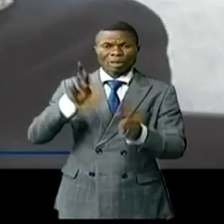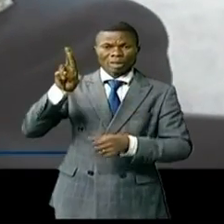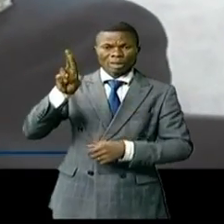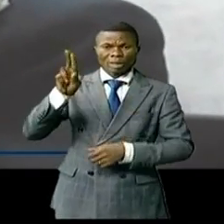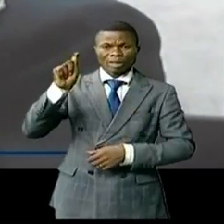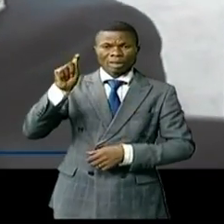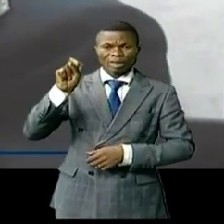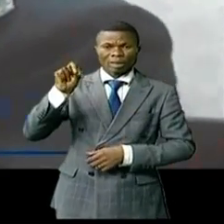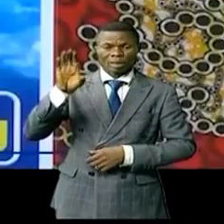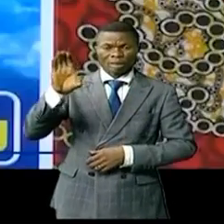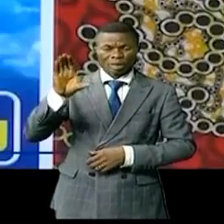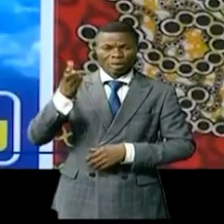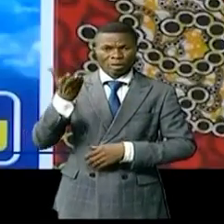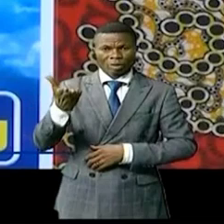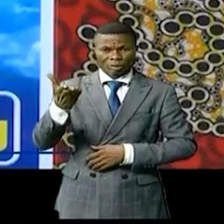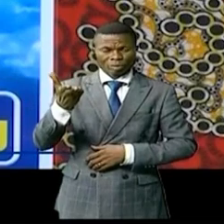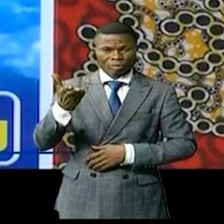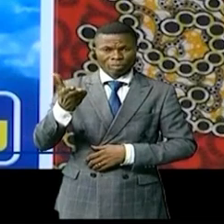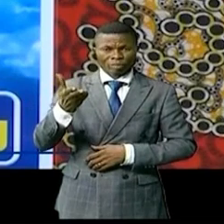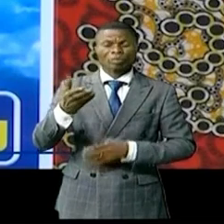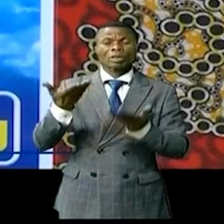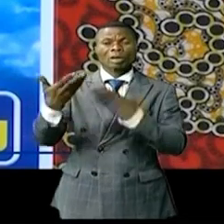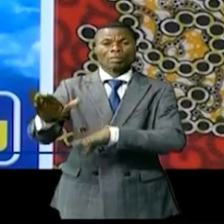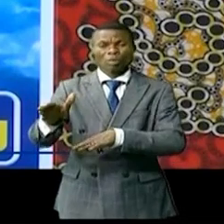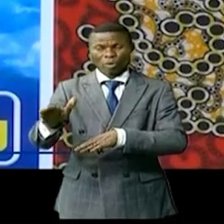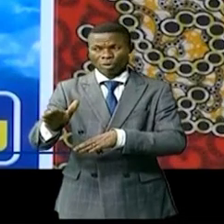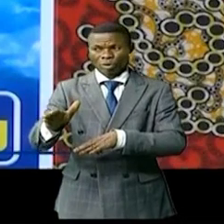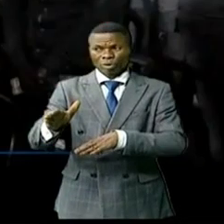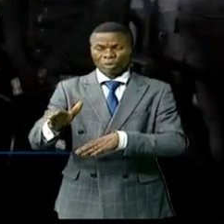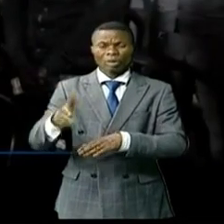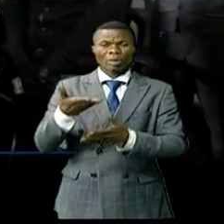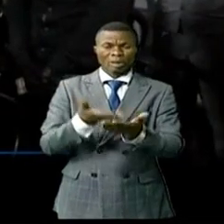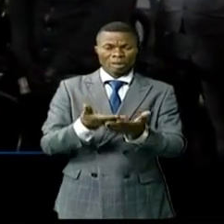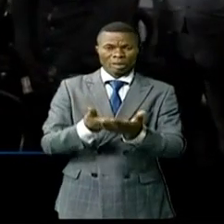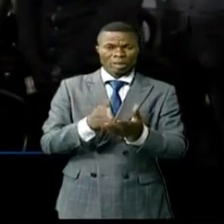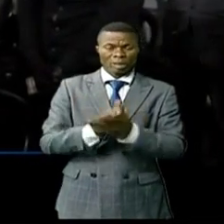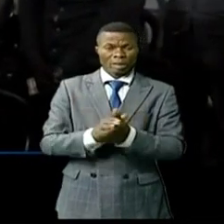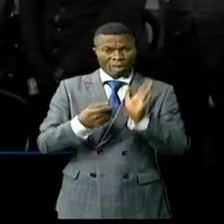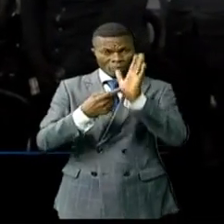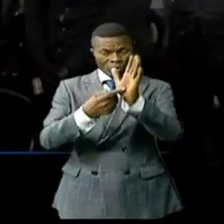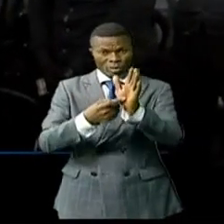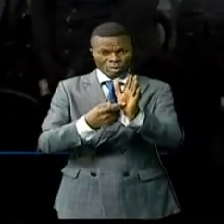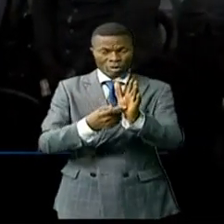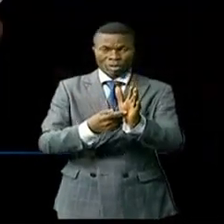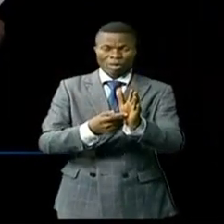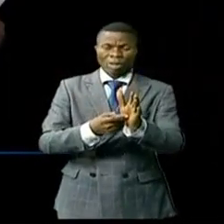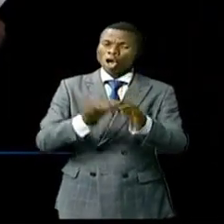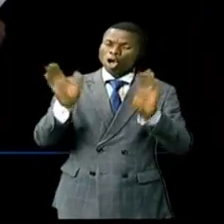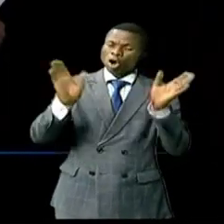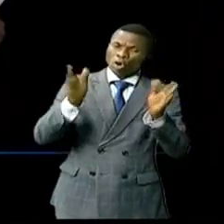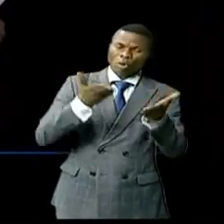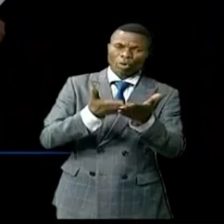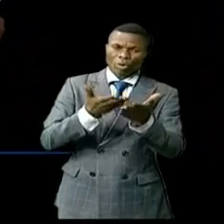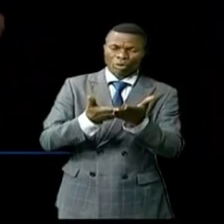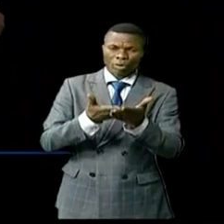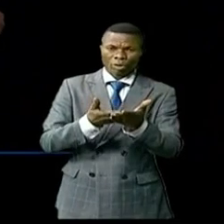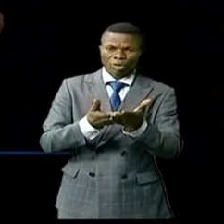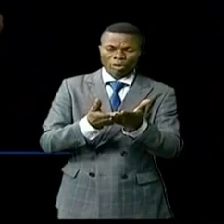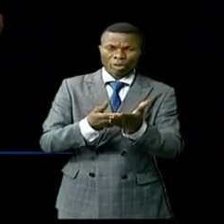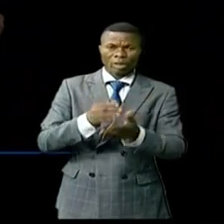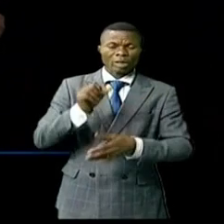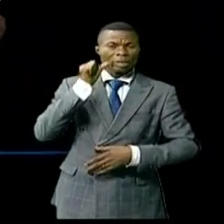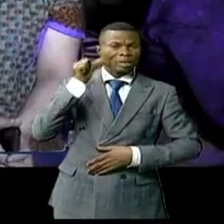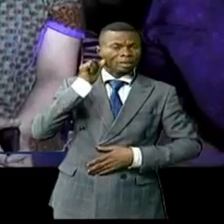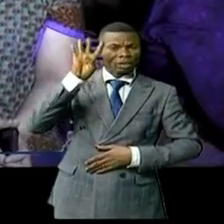nationale congolaise, s'en est allé à pas feutré. C'est ce qui justifie l'hommage mérité lui rendu ce